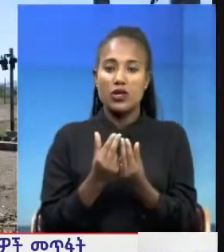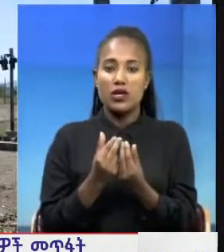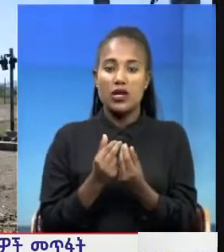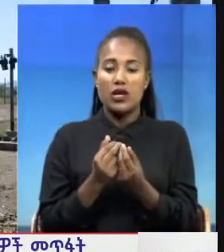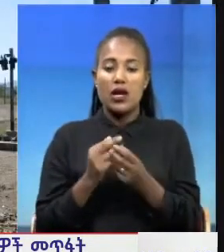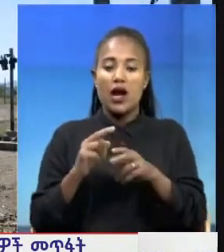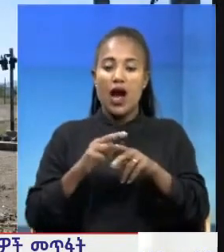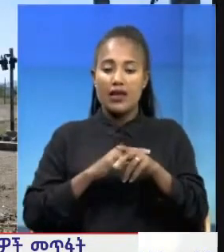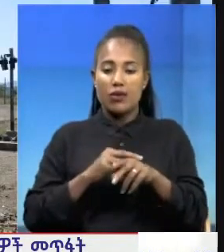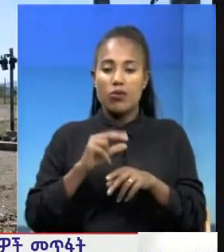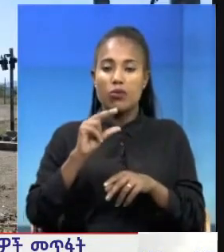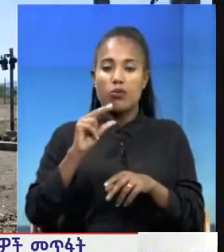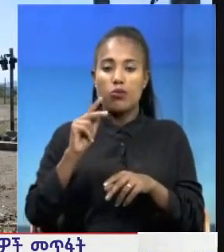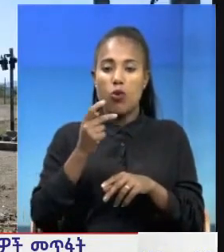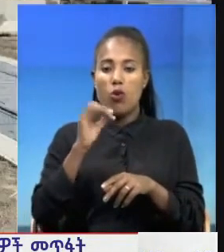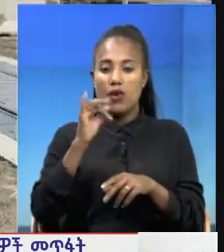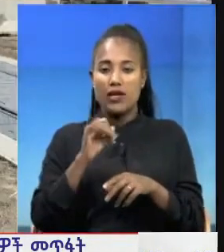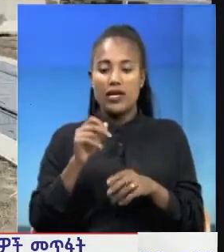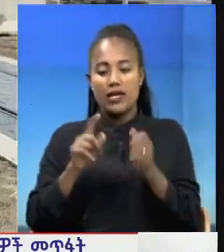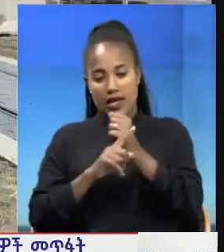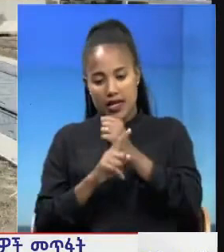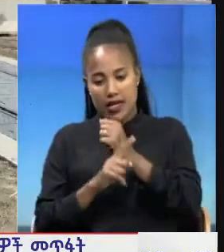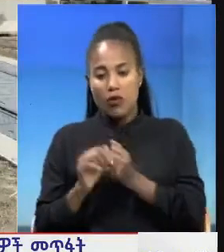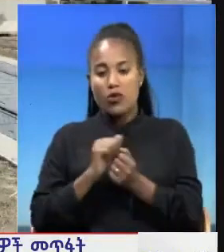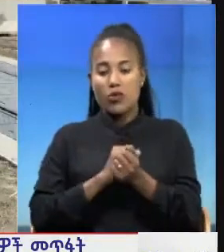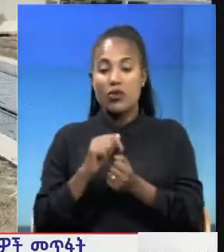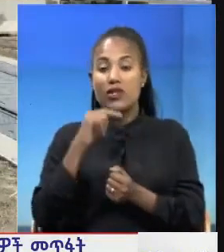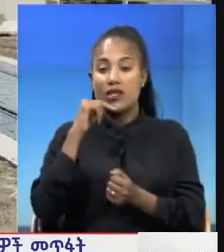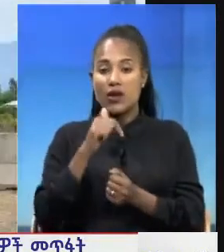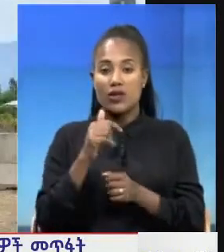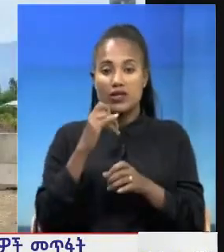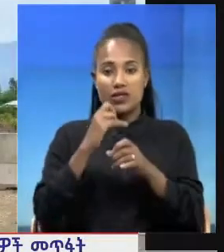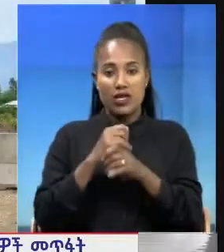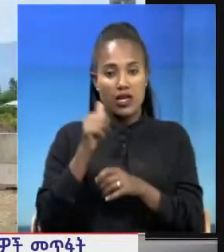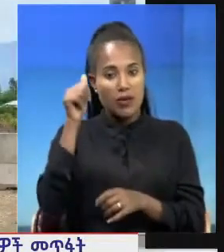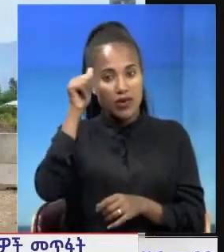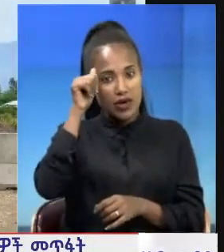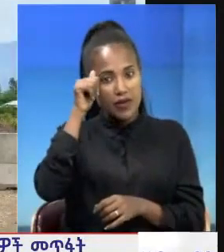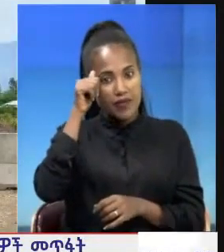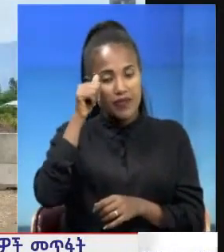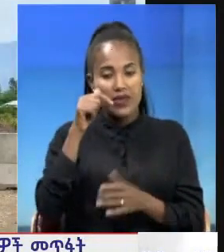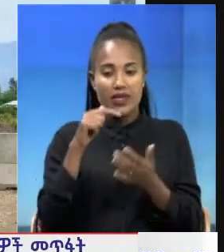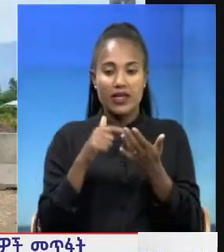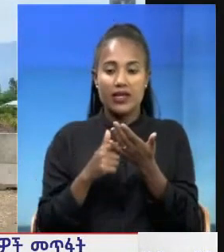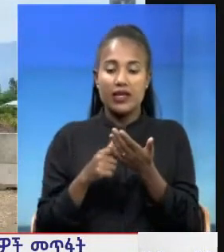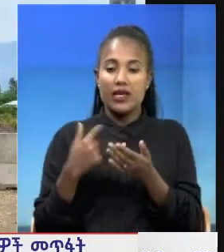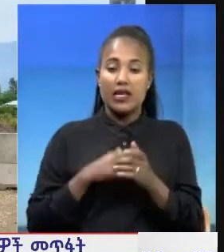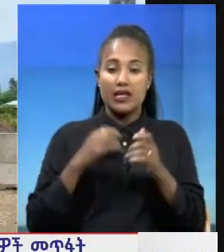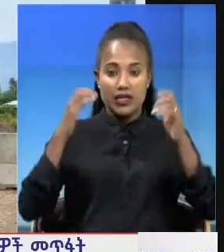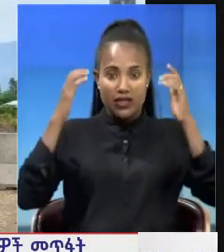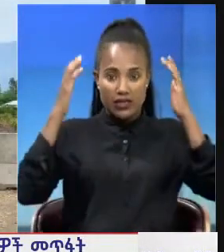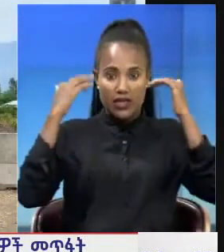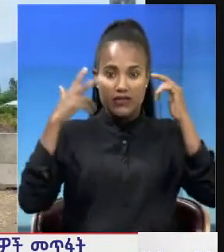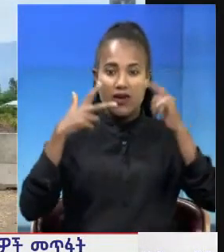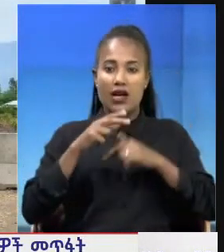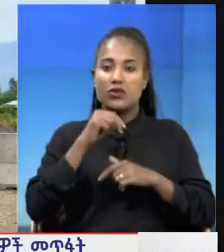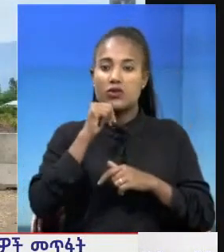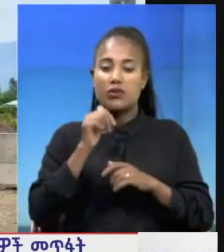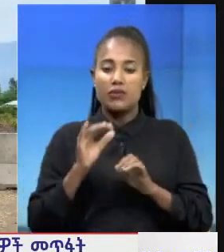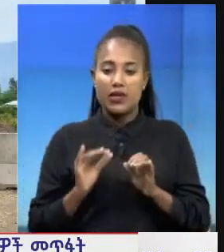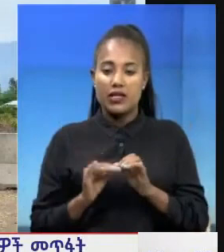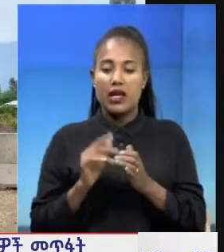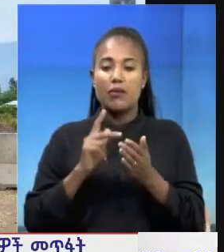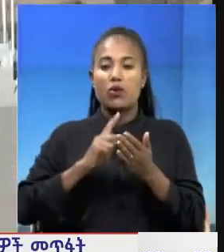አዲዶችን፣ ፖሎችን፣ ድልድዮችን ማውደሙን የገለጹት ኢንጂነር አብዱል ከሪም ይህ ግን እኛን ተስፋ ያስቆረንም